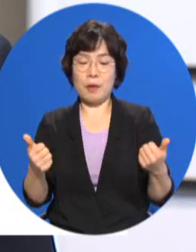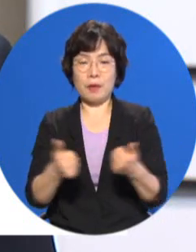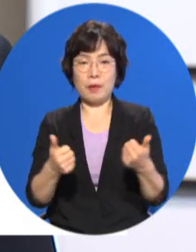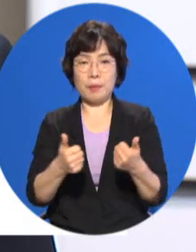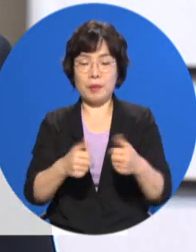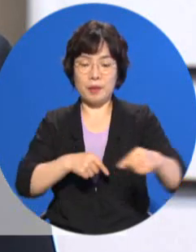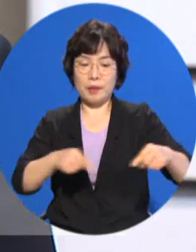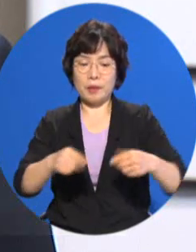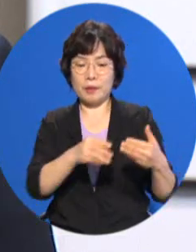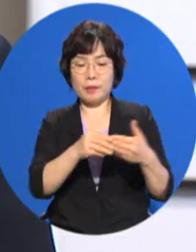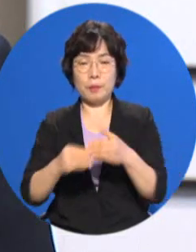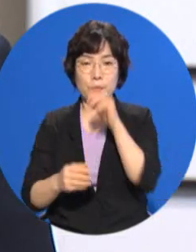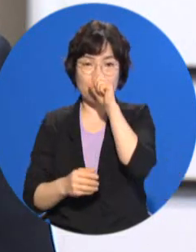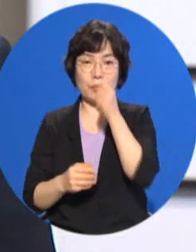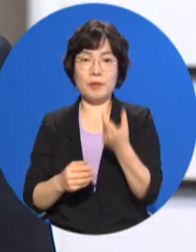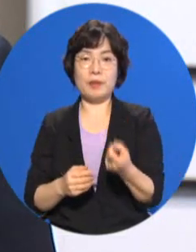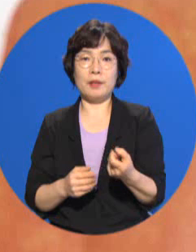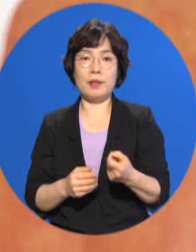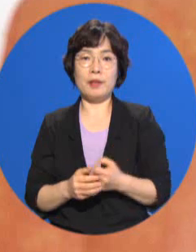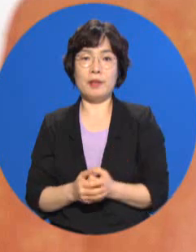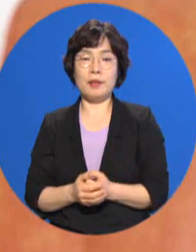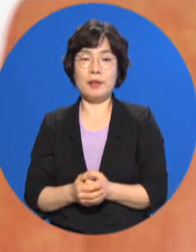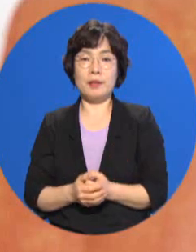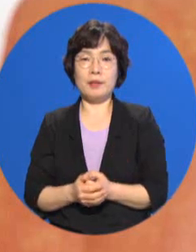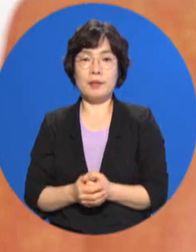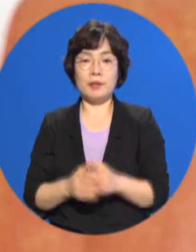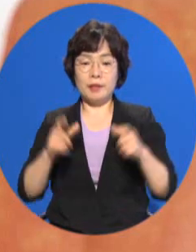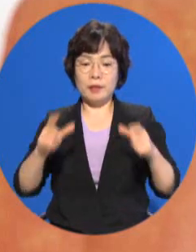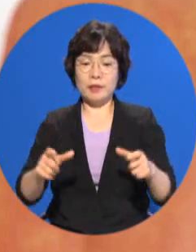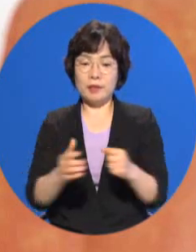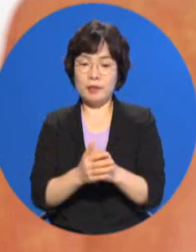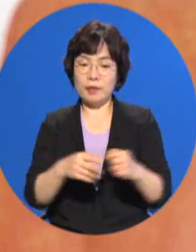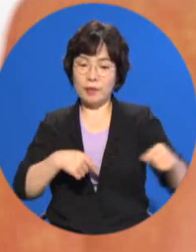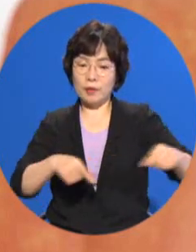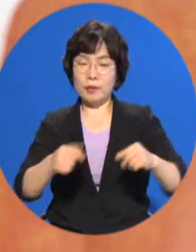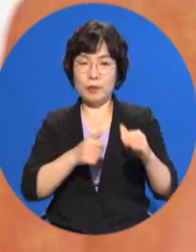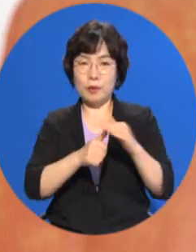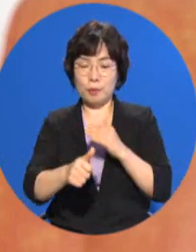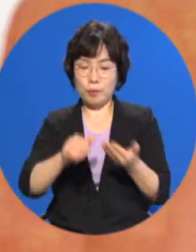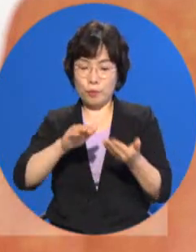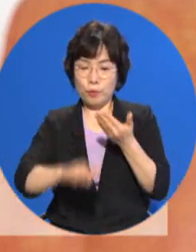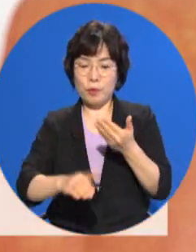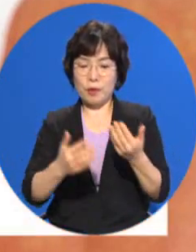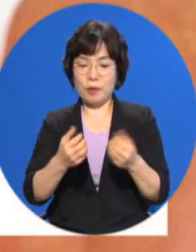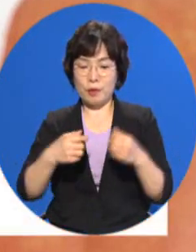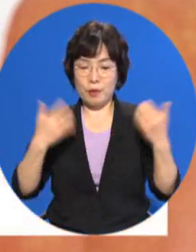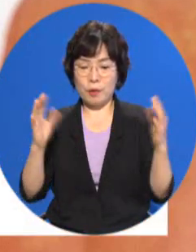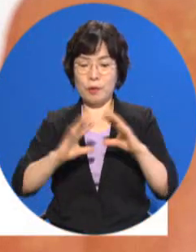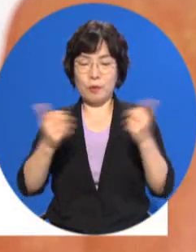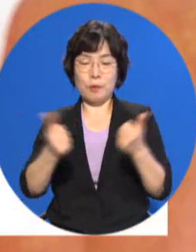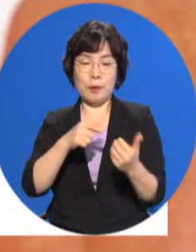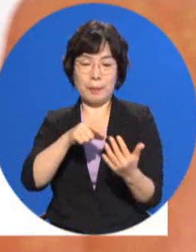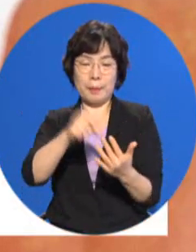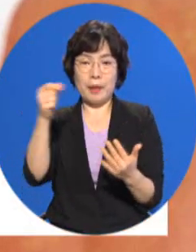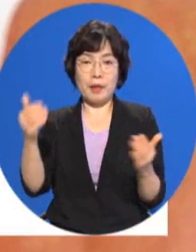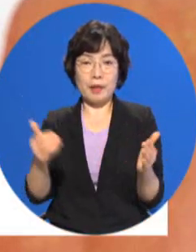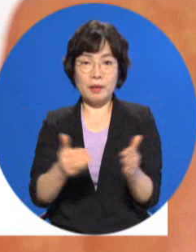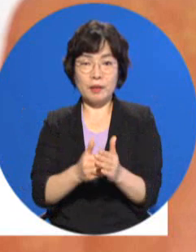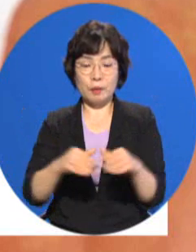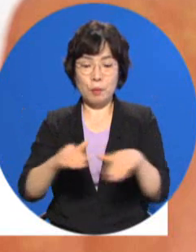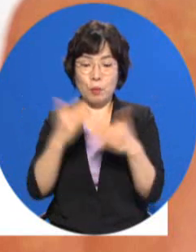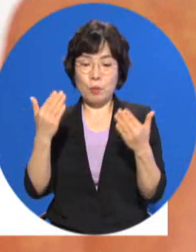정치를 이끌어 나가야 된다 이렇게 생각합니다. 지역을 이제 정치적으로 대표할 후임 국회의원들이 선출이 됐습니다. 여수, 순천, 광양은 전부